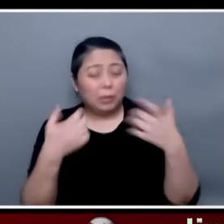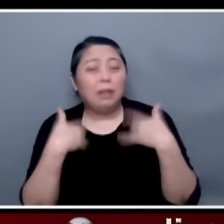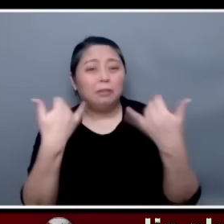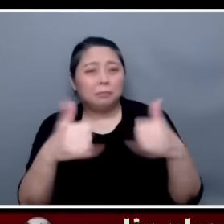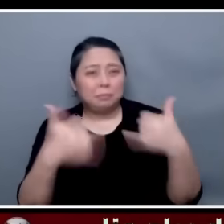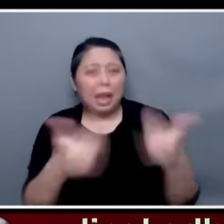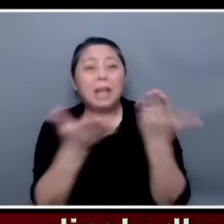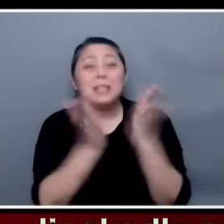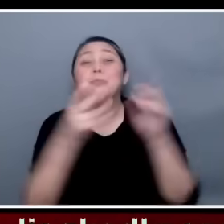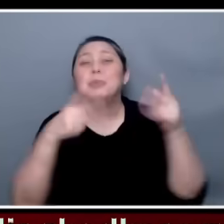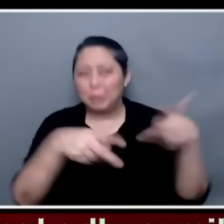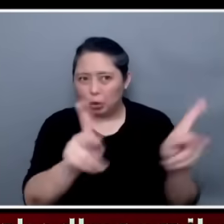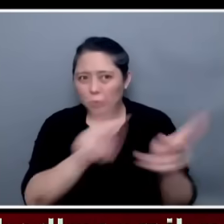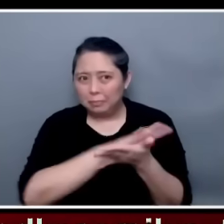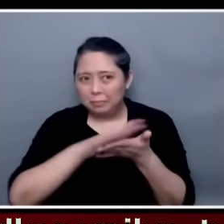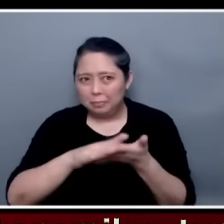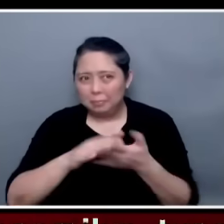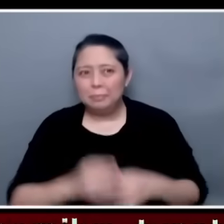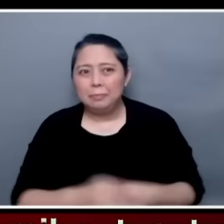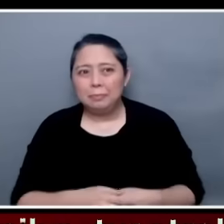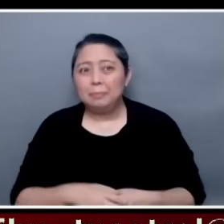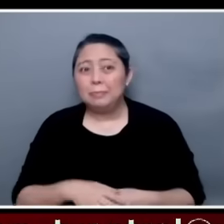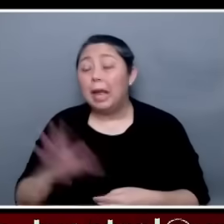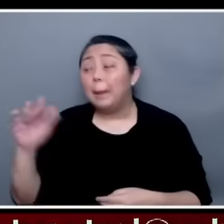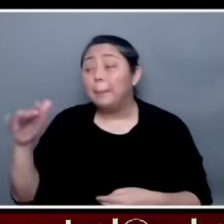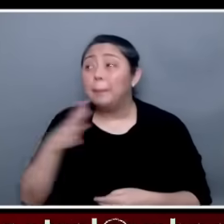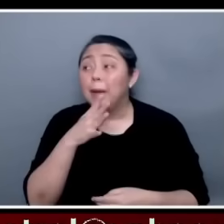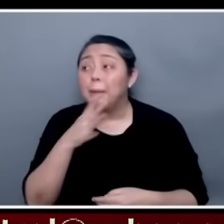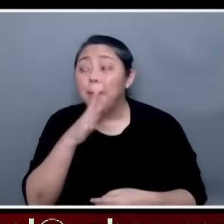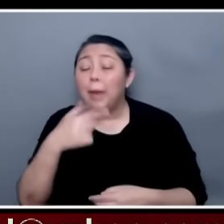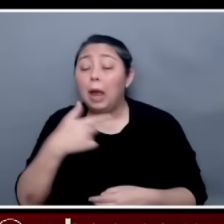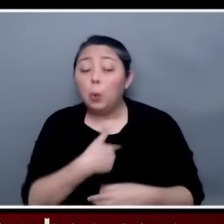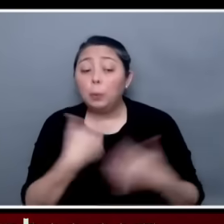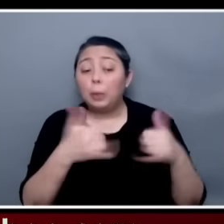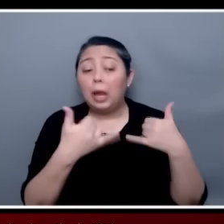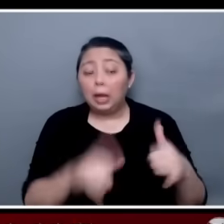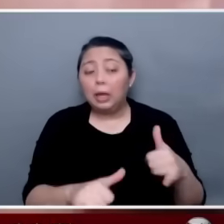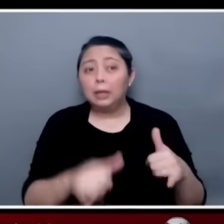Ma, maglalaro lang kami sa labas ng tagutaguan. O sige, basta nakikita kita.